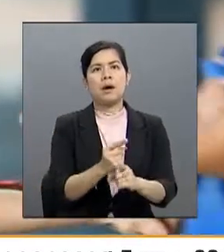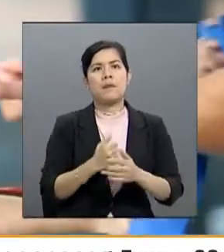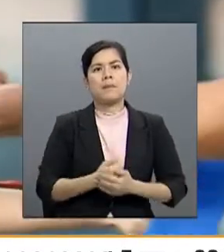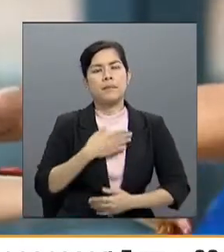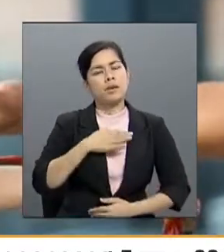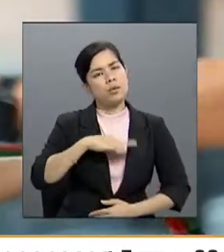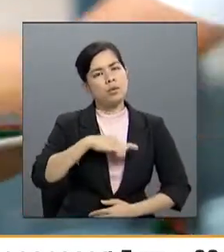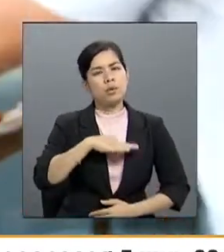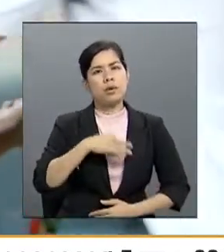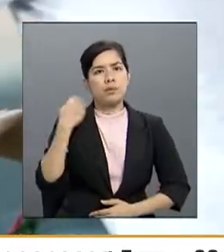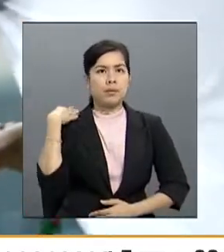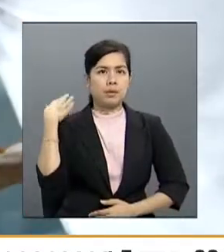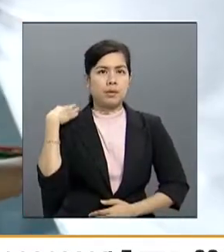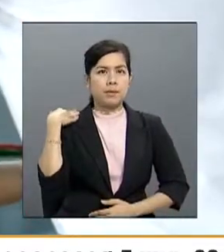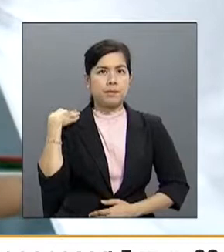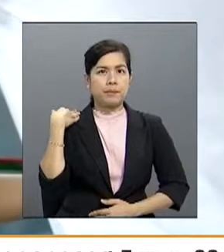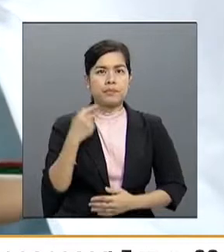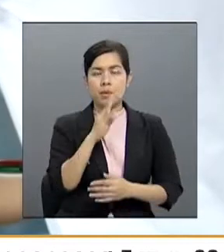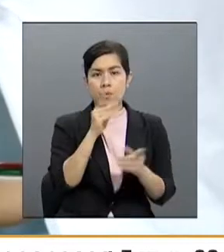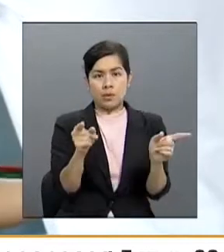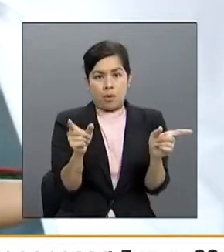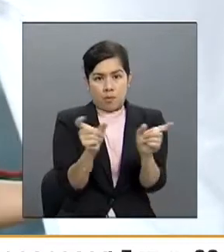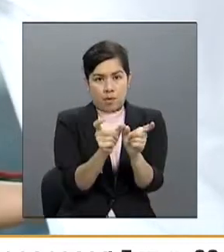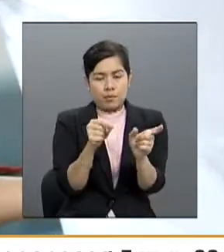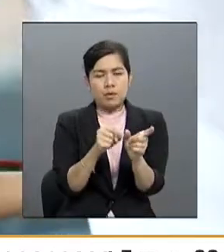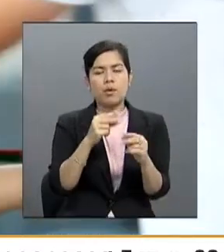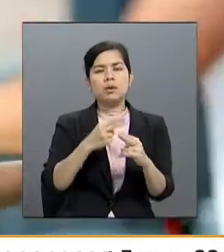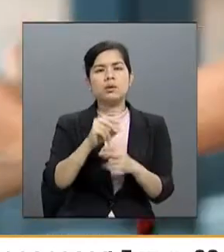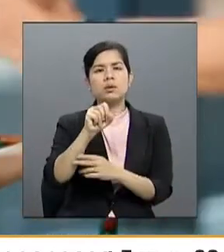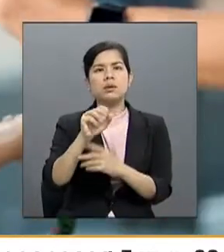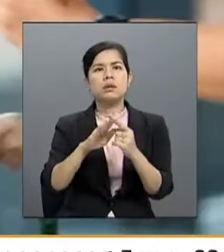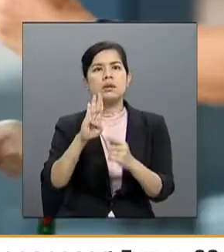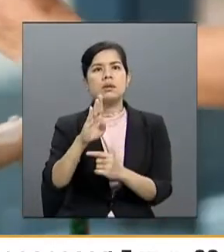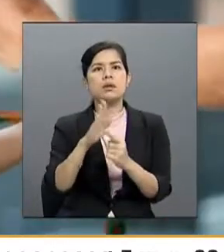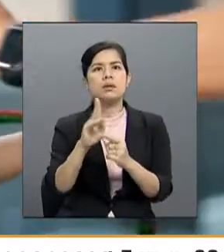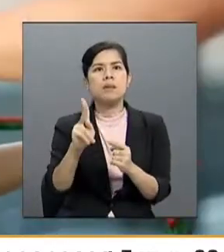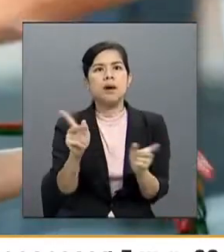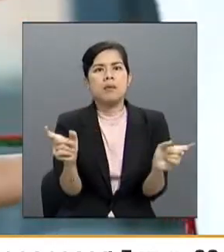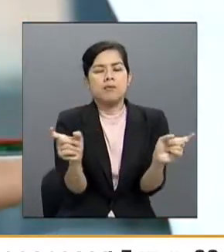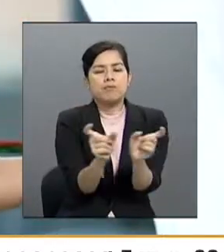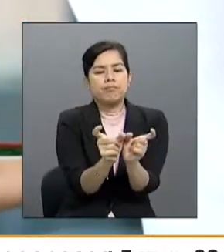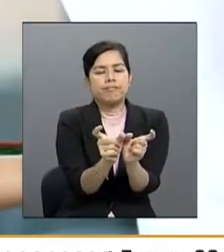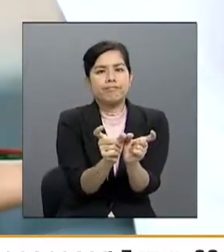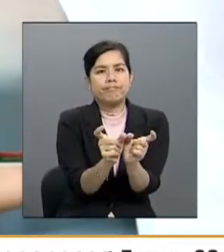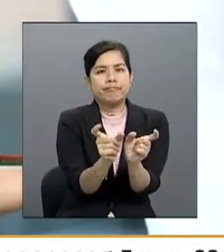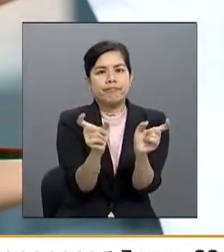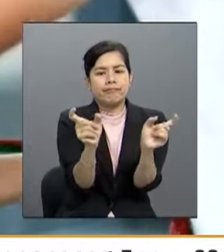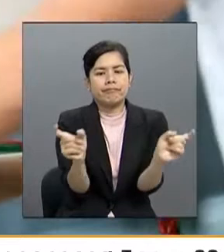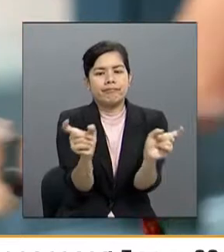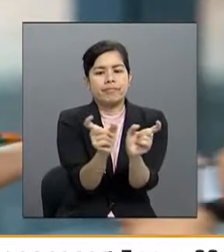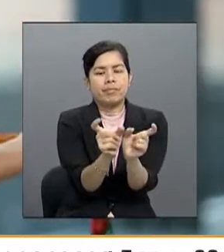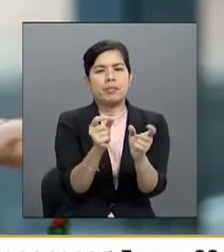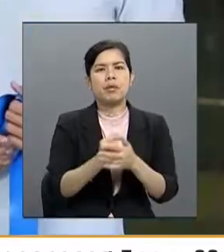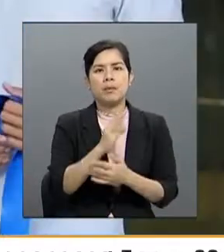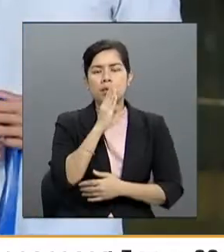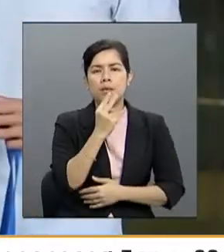ใช่ดึงออก แนบลำตัวตลอด เรารู้สึกว่าช่วงสะบักช่วงนี้นะครับจะดึงเข้าหากันจะรู้สึกโฟกัสช่วงนี้จังหวะที่เราดึงออกแรงเราหาย